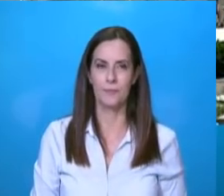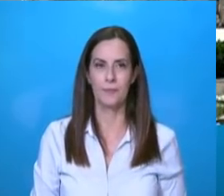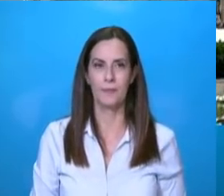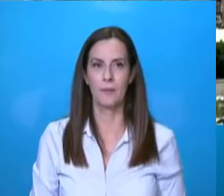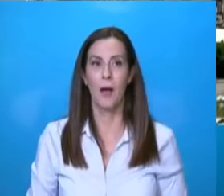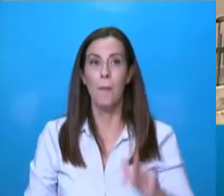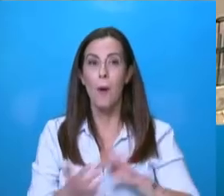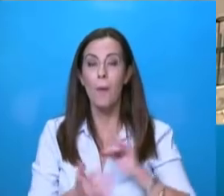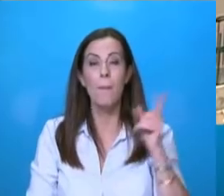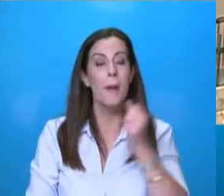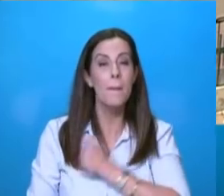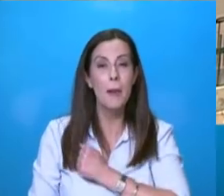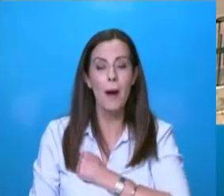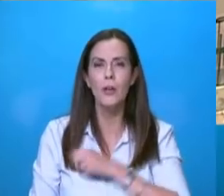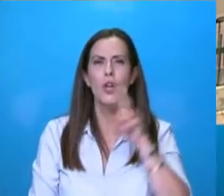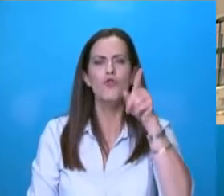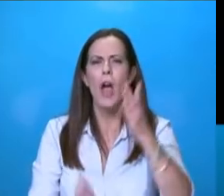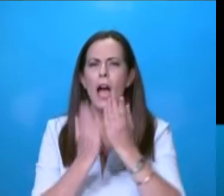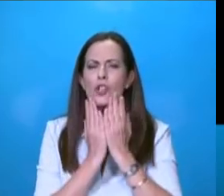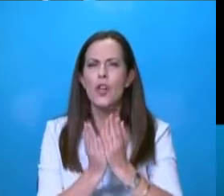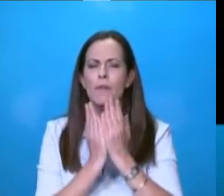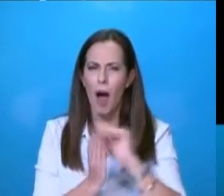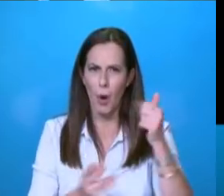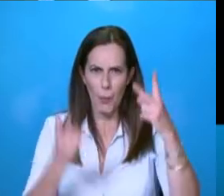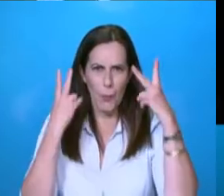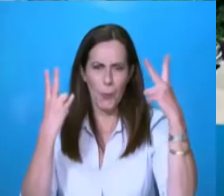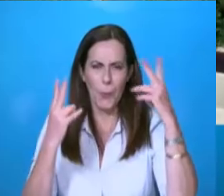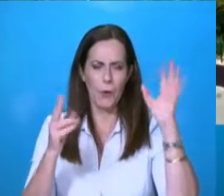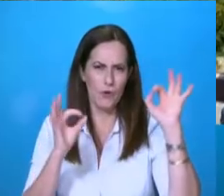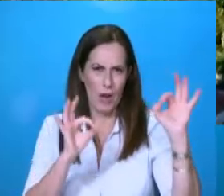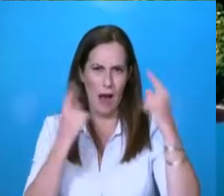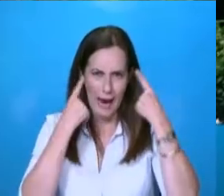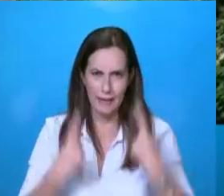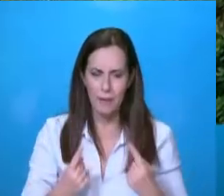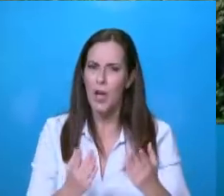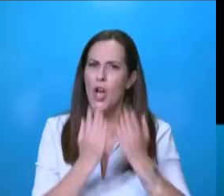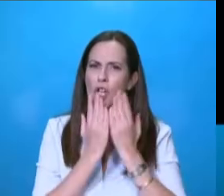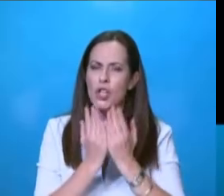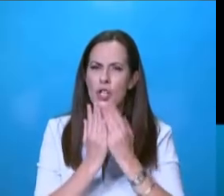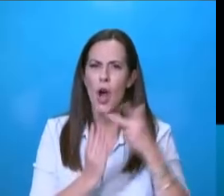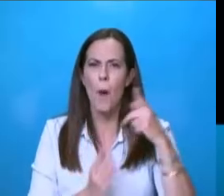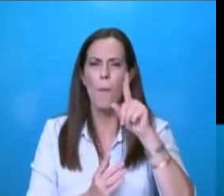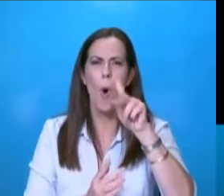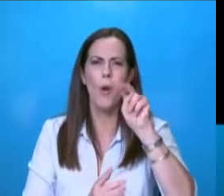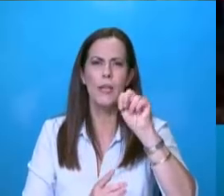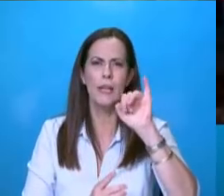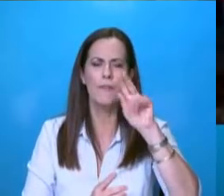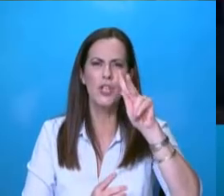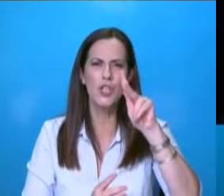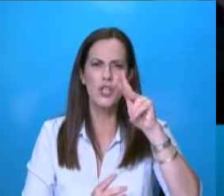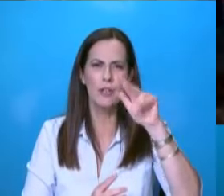במקום הכי גבוה בבני ברק נמצאת הישיבה הכי נחשבת בעולם החרדי. ישיבת פוניבז', המכונה גם